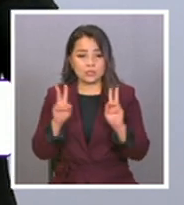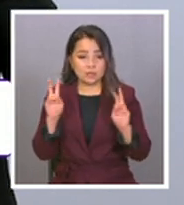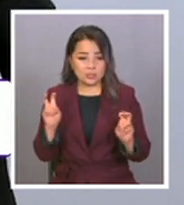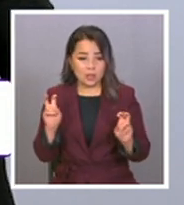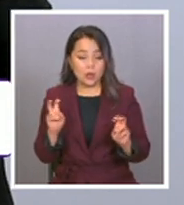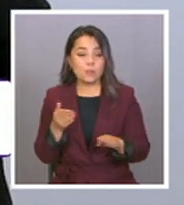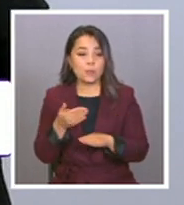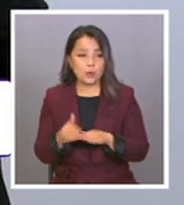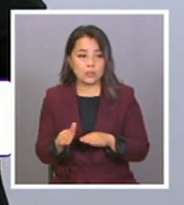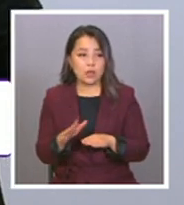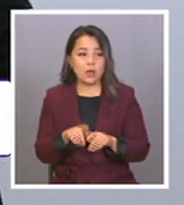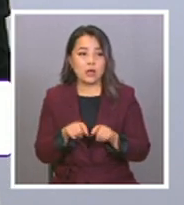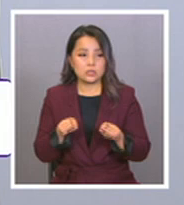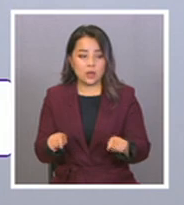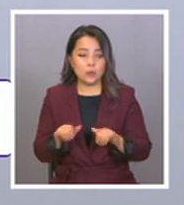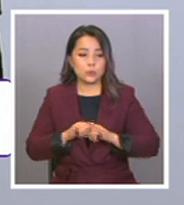Бөлім ашық тұқымдылар.